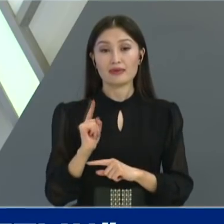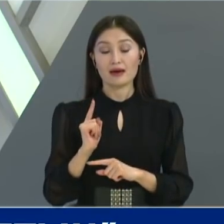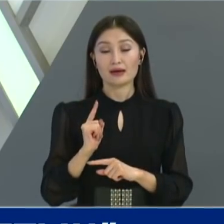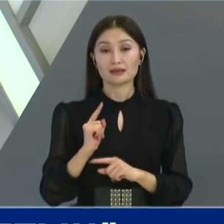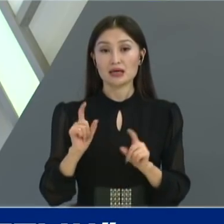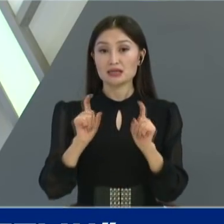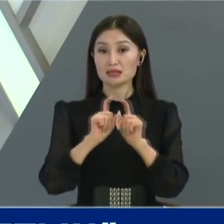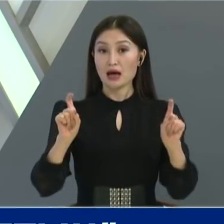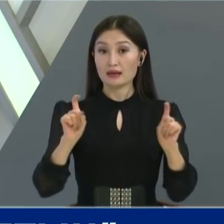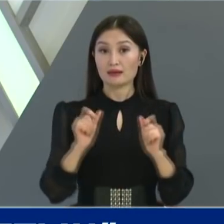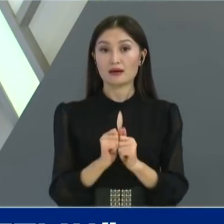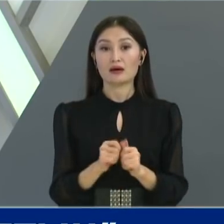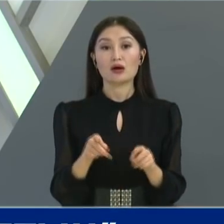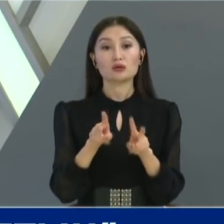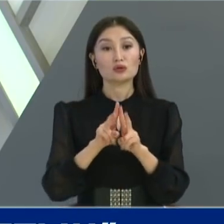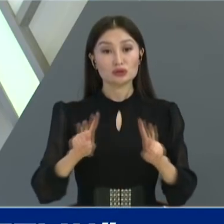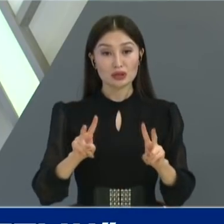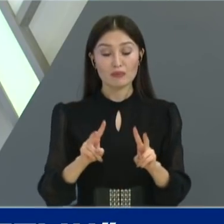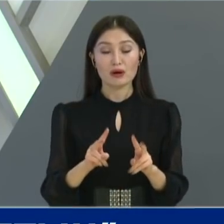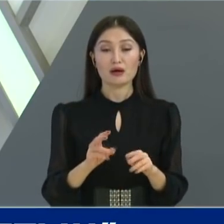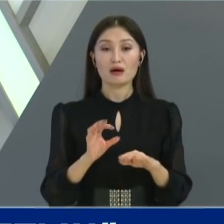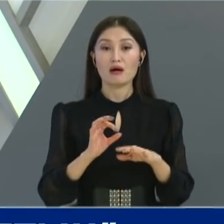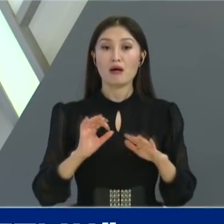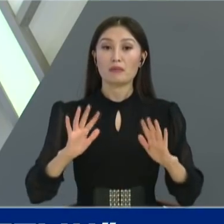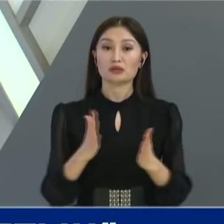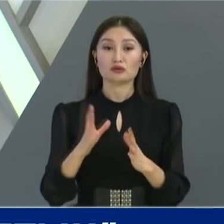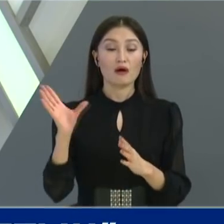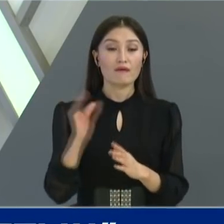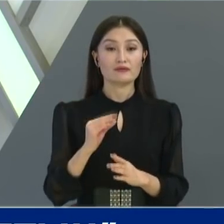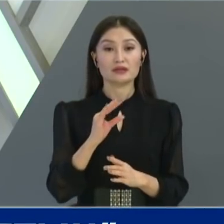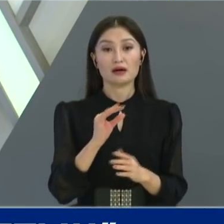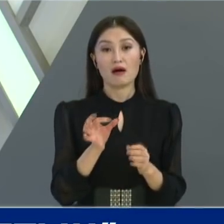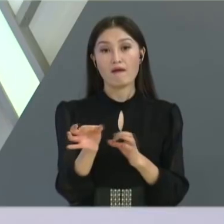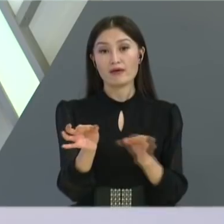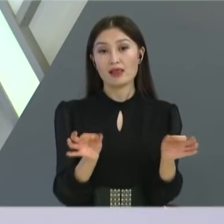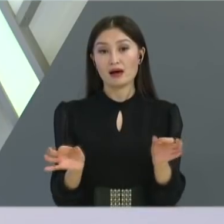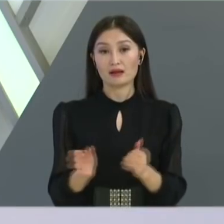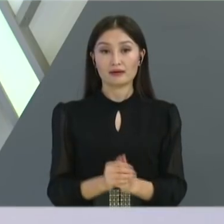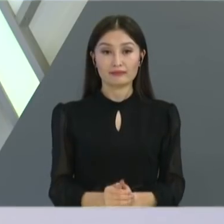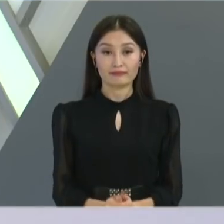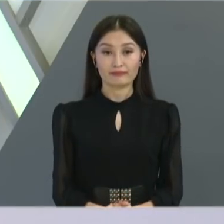Кыргыз-Алтына. То же самое происходит практически во всех наших филиалах.